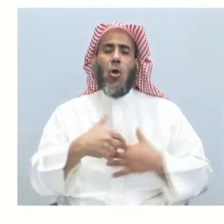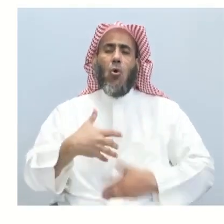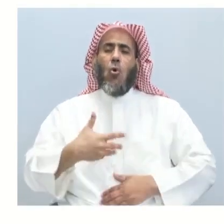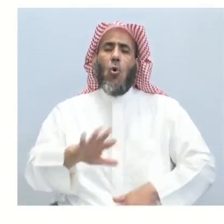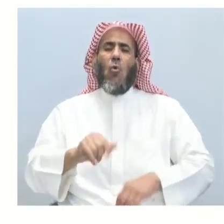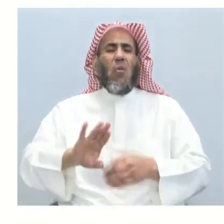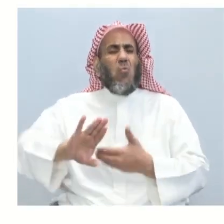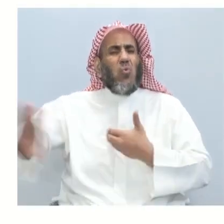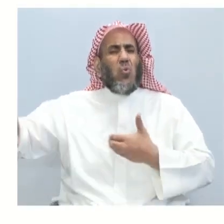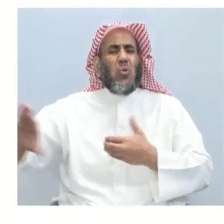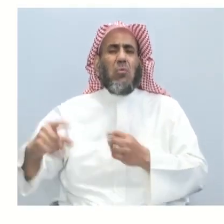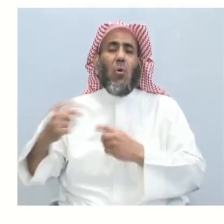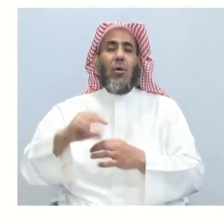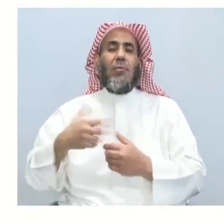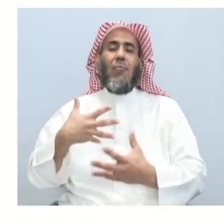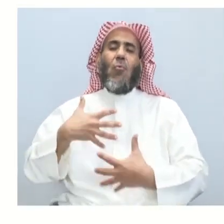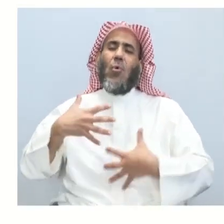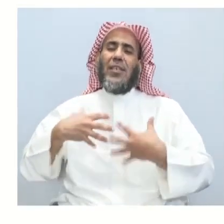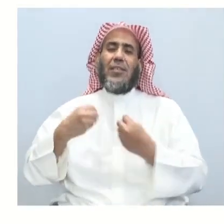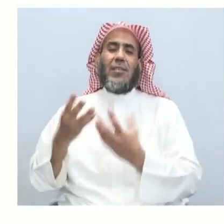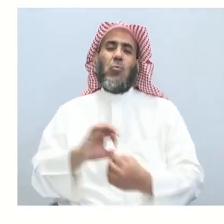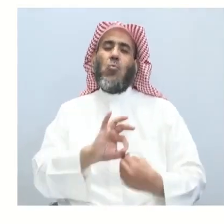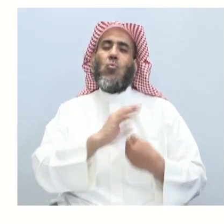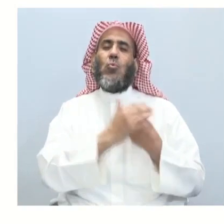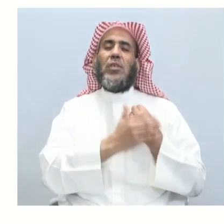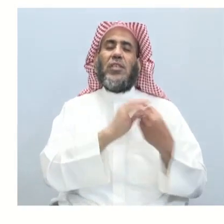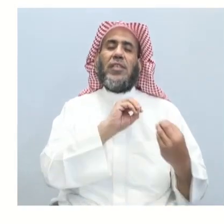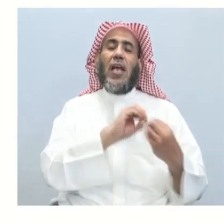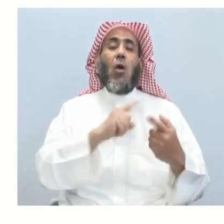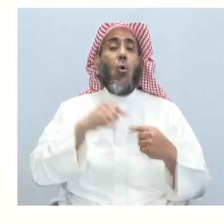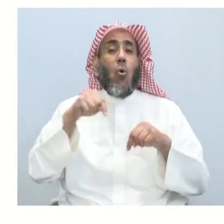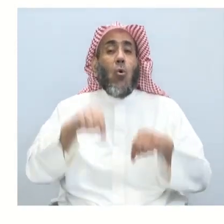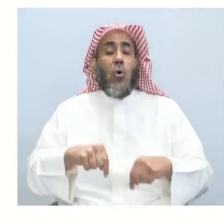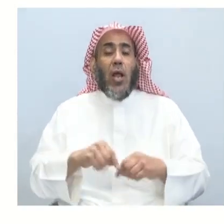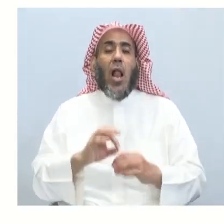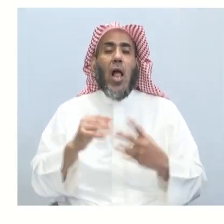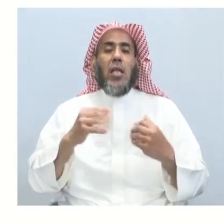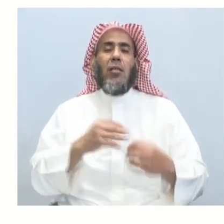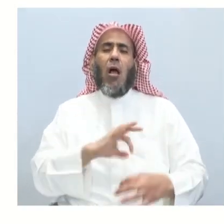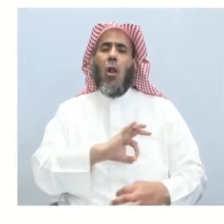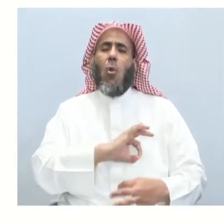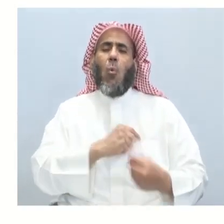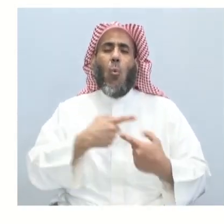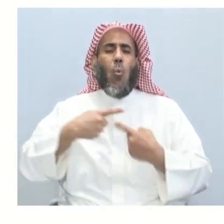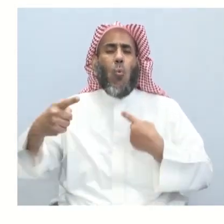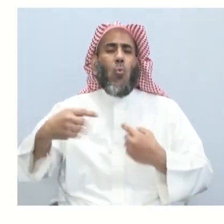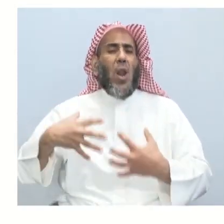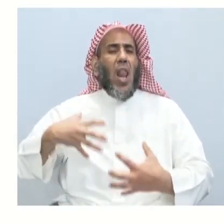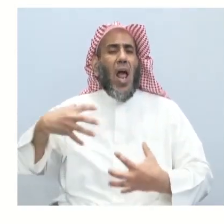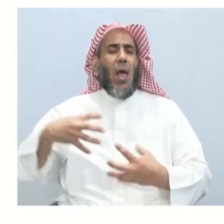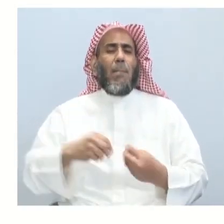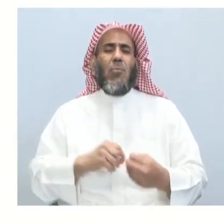الصدود وفي التجني واسرف في التياع واشتياقي هنا الحديث عن اللوعه والفراق والالم